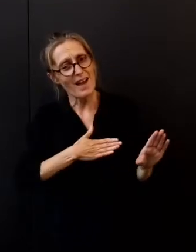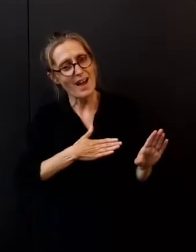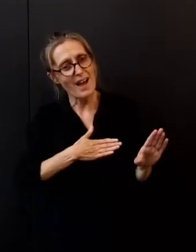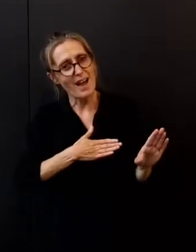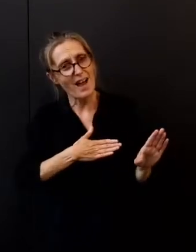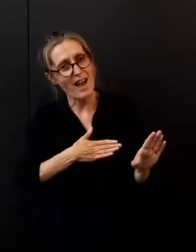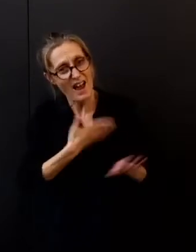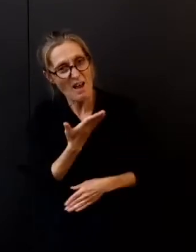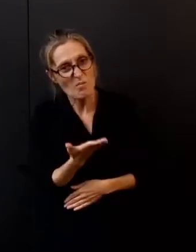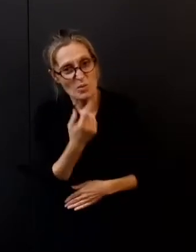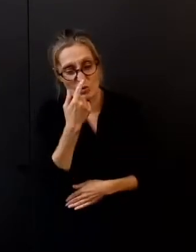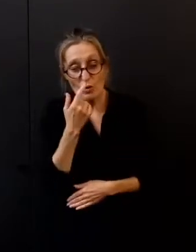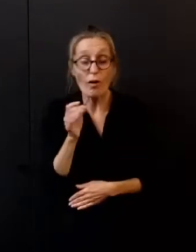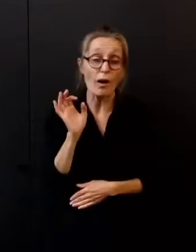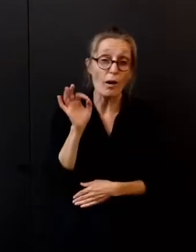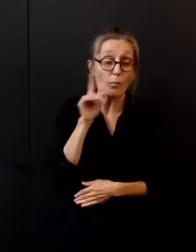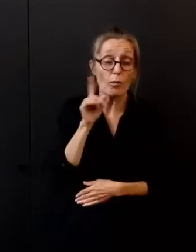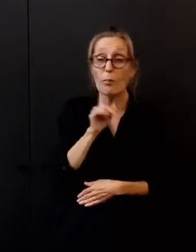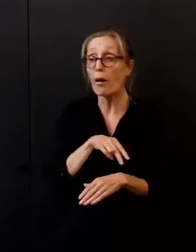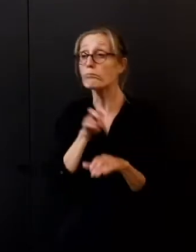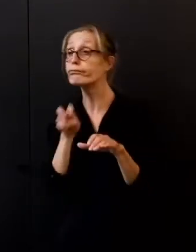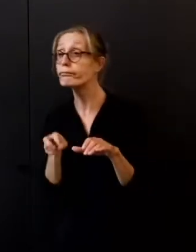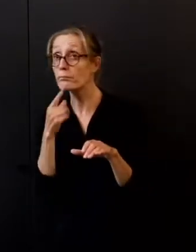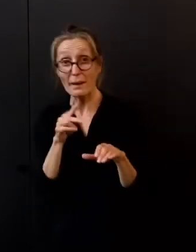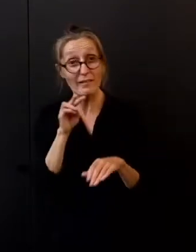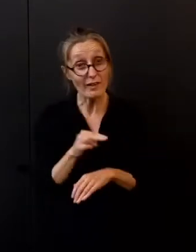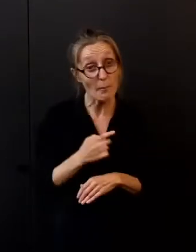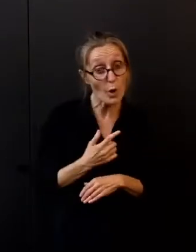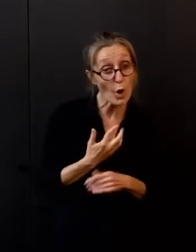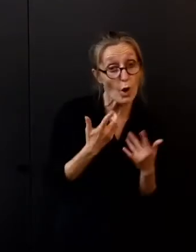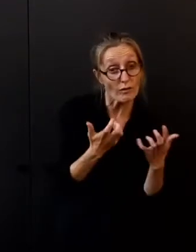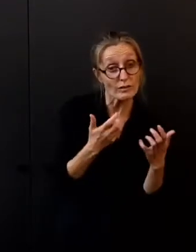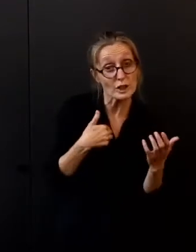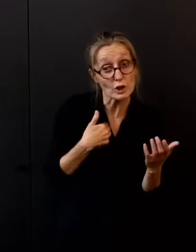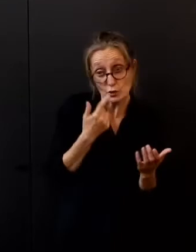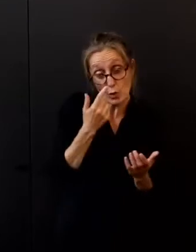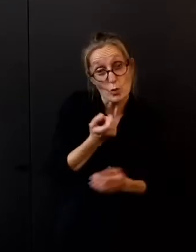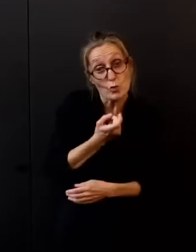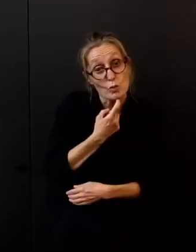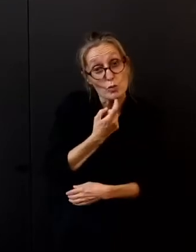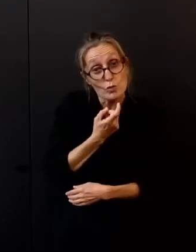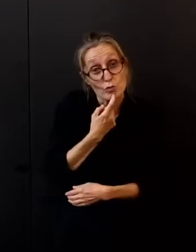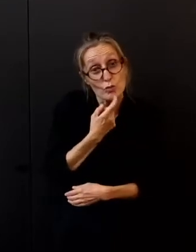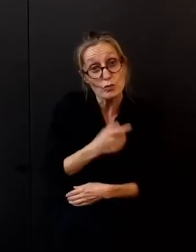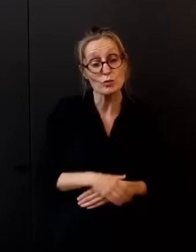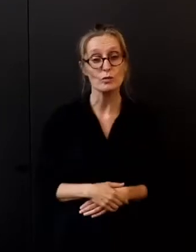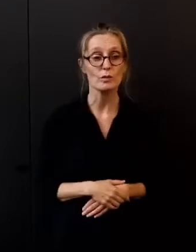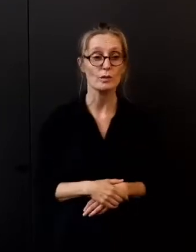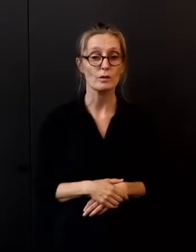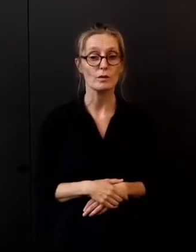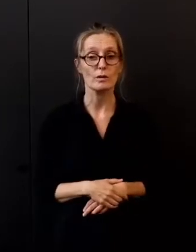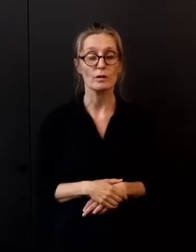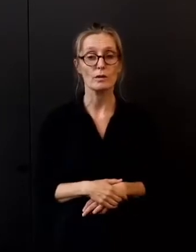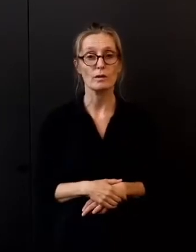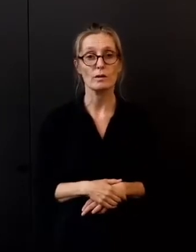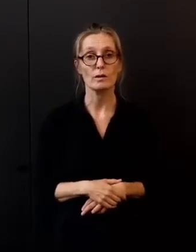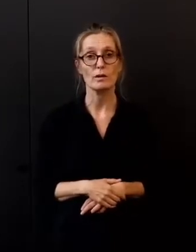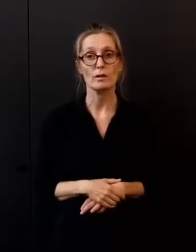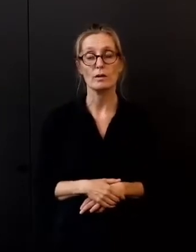tombé dedans, c'est parce que tu t'es dit, bah tiens, il y a du boulot là-dedans, ou c'est parce que t'aimais vraiment bien le poste? En fait, je suis